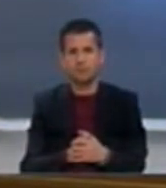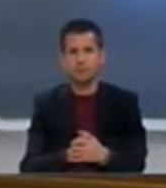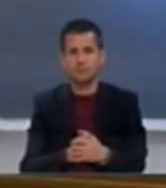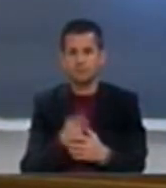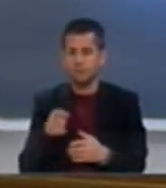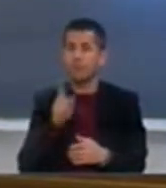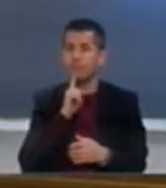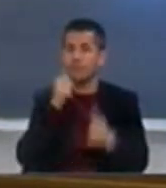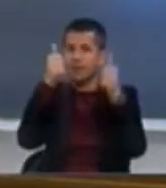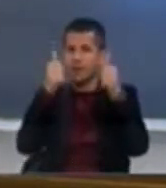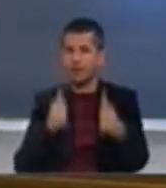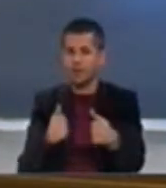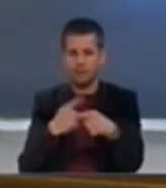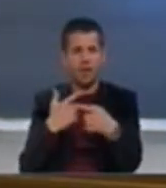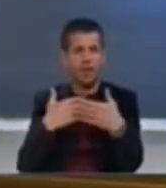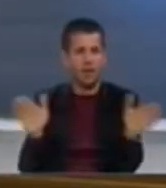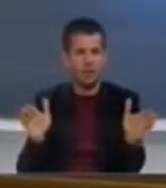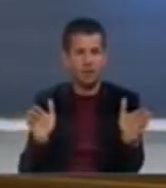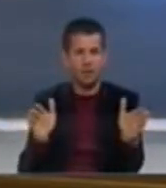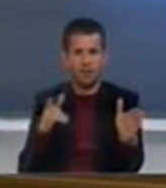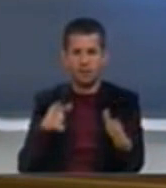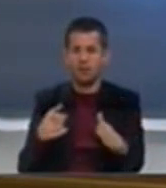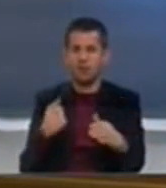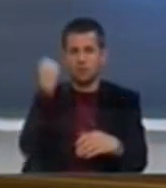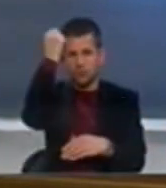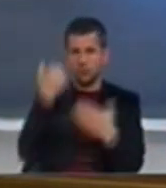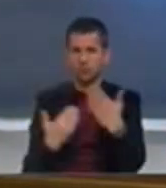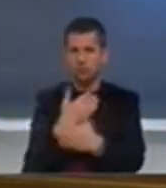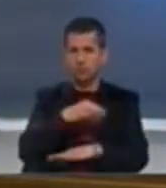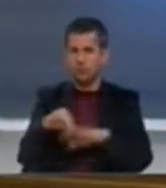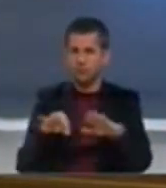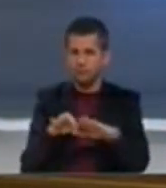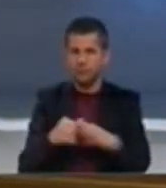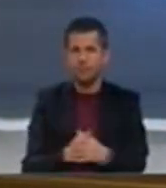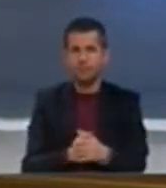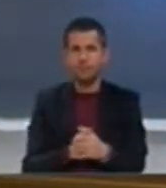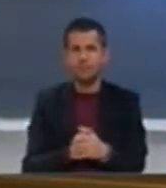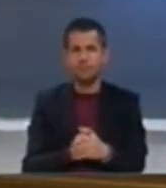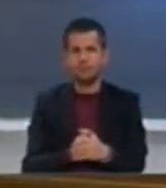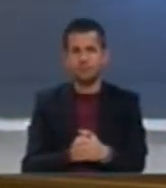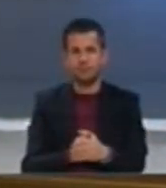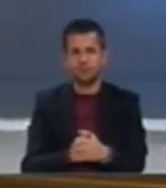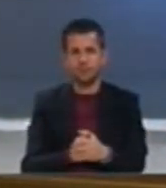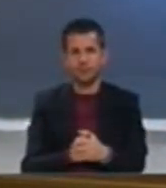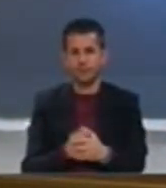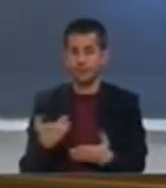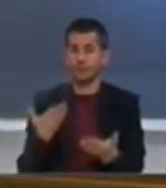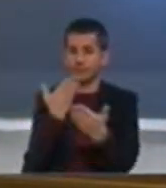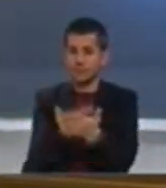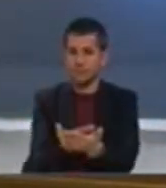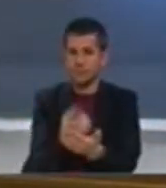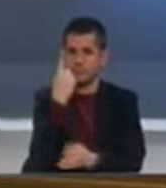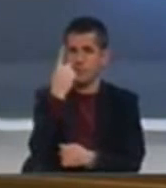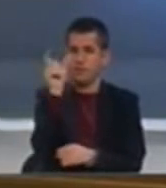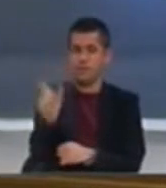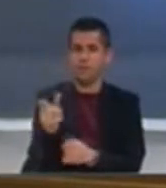tenderin edhe hapjen e ofertës për termo centralin Kosova e Re ose për projektin Kosova e Re, cila është bërë edhe oferta ose një ofertues në